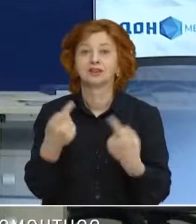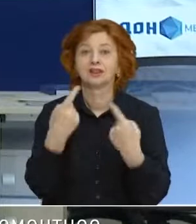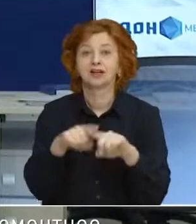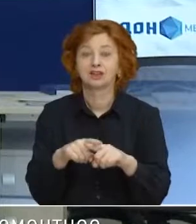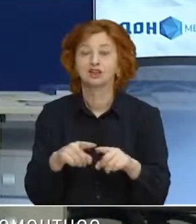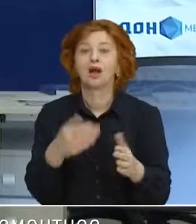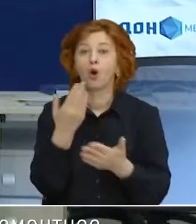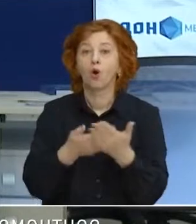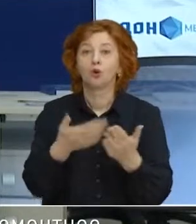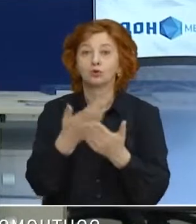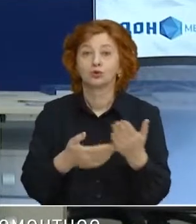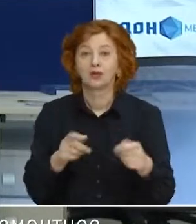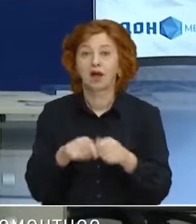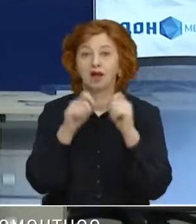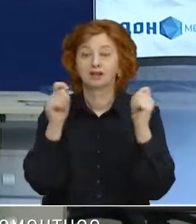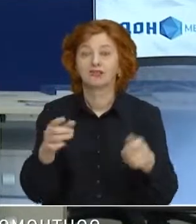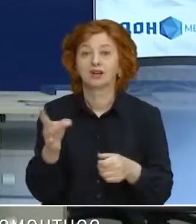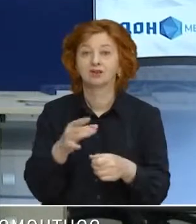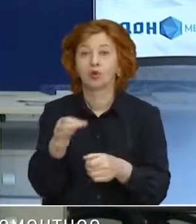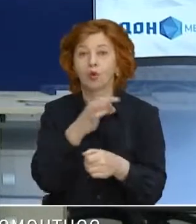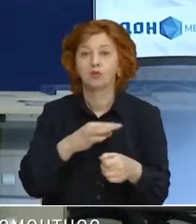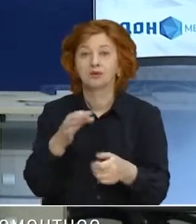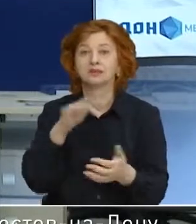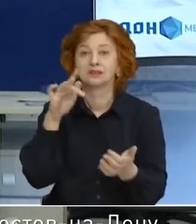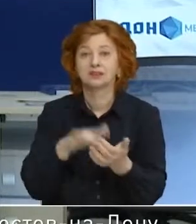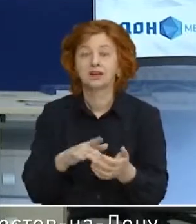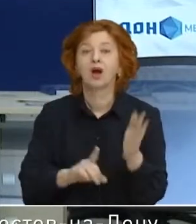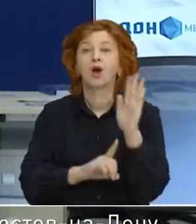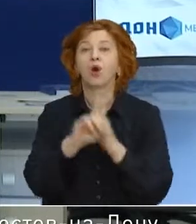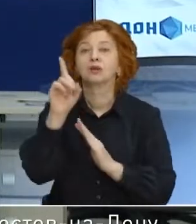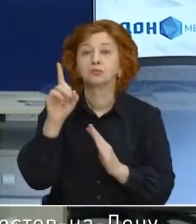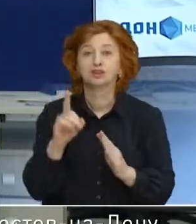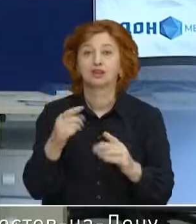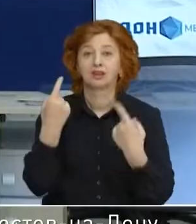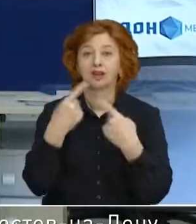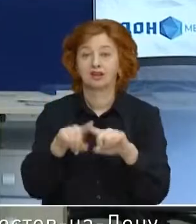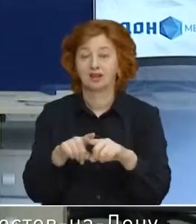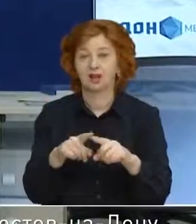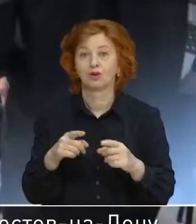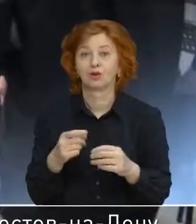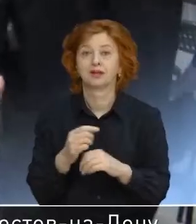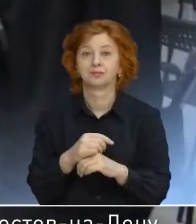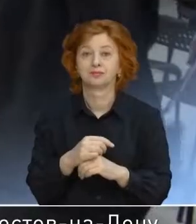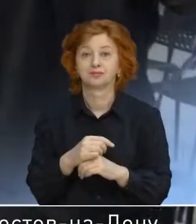Технический консультант проекта – открытый в Ростовской области Центр космических технологий «Арктурус».